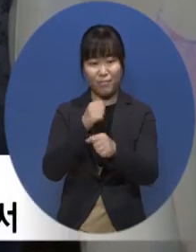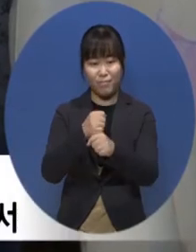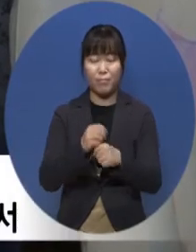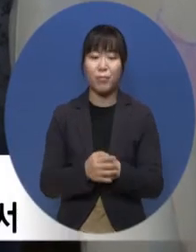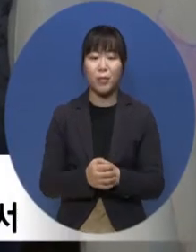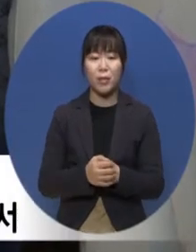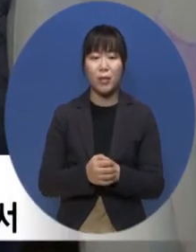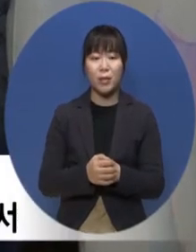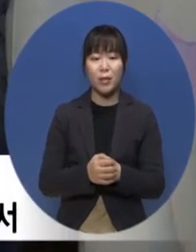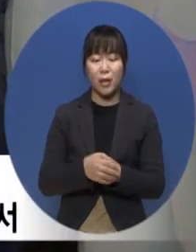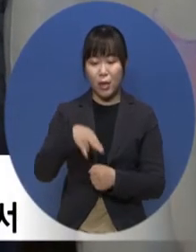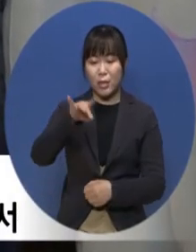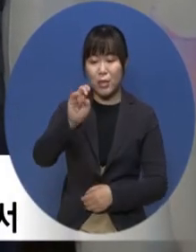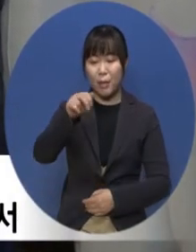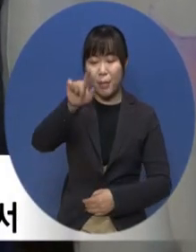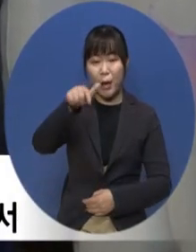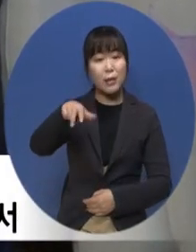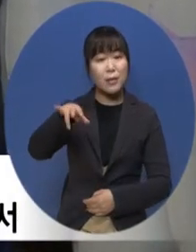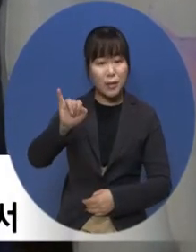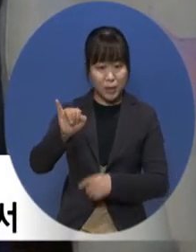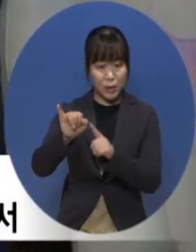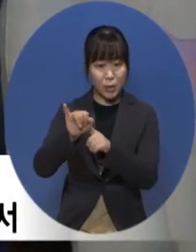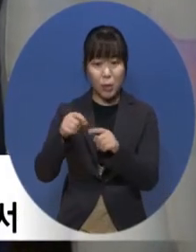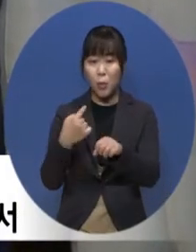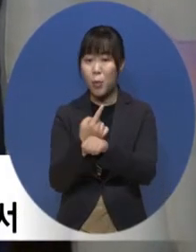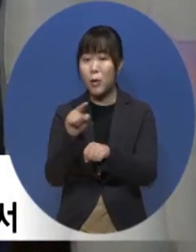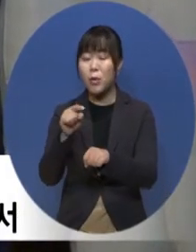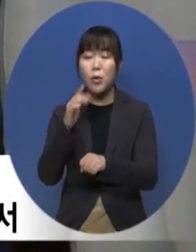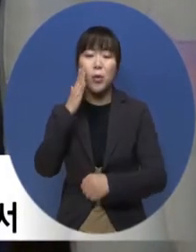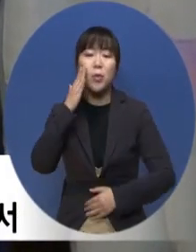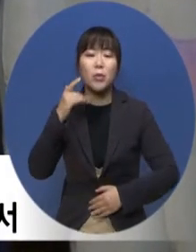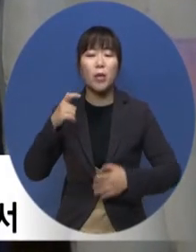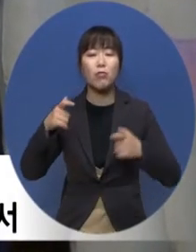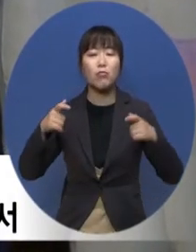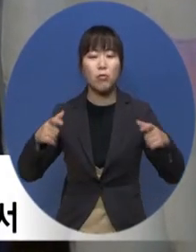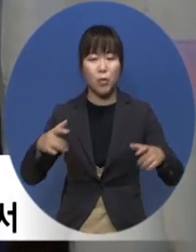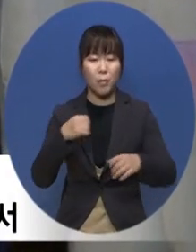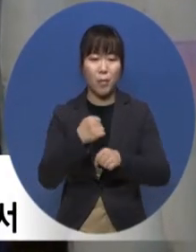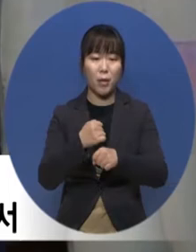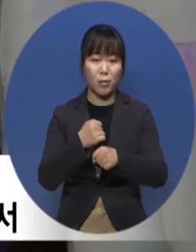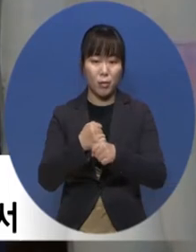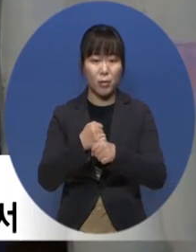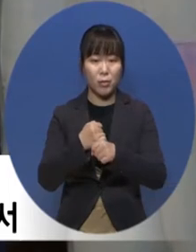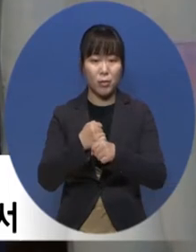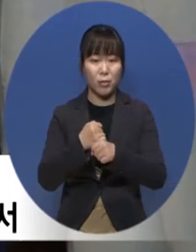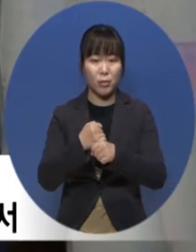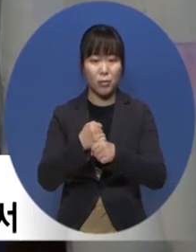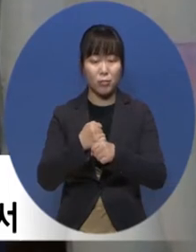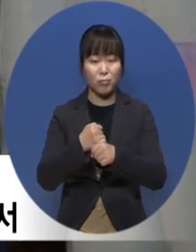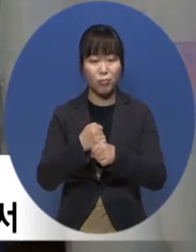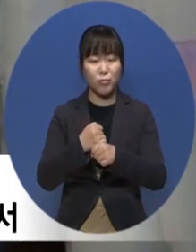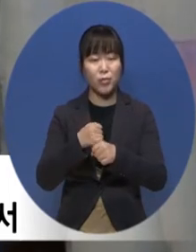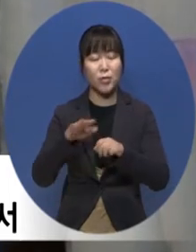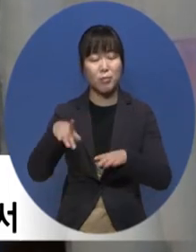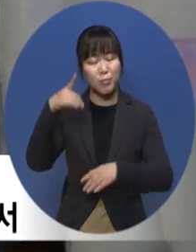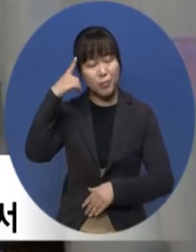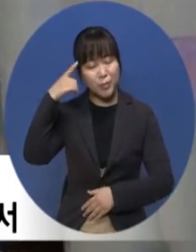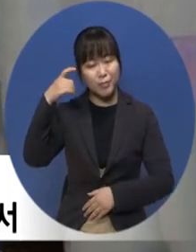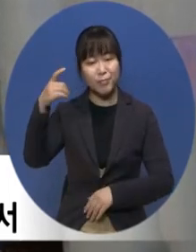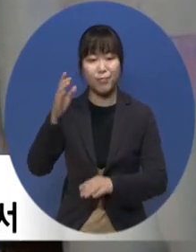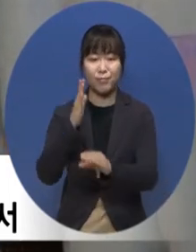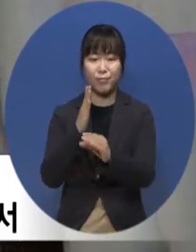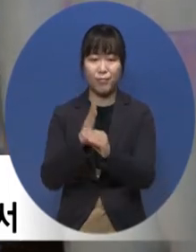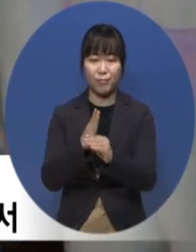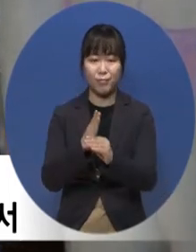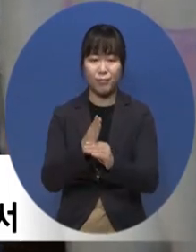삼각지 밖에는 그 조형물이 용산구청에서 만들어줘서 지금 그걸